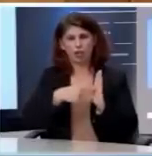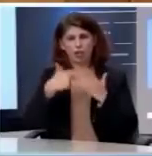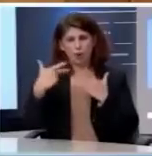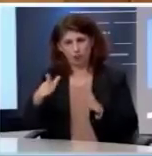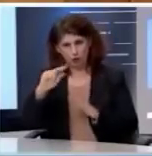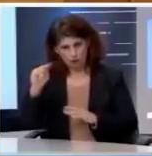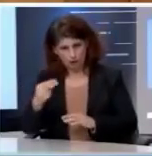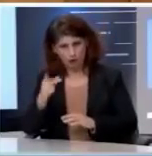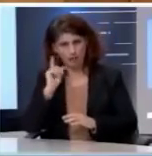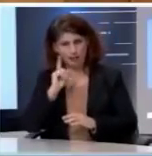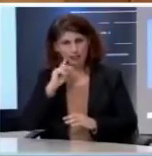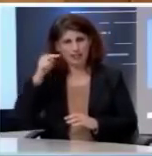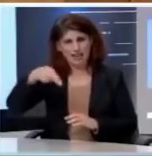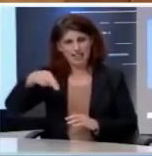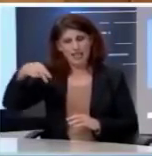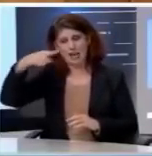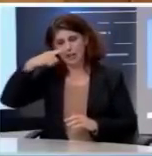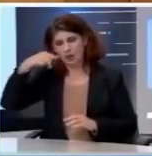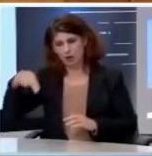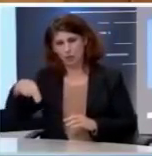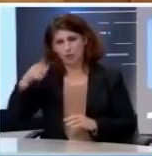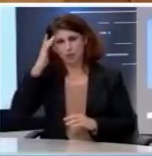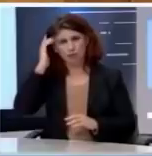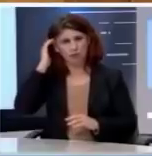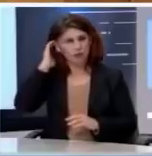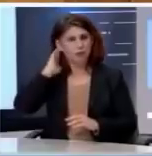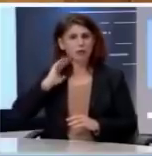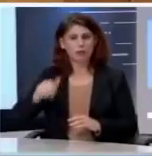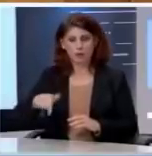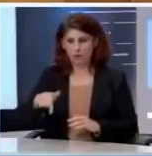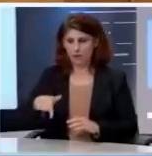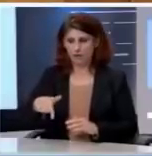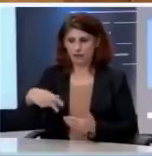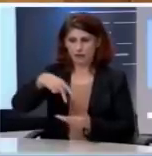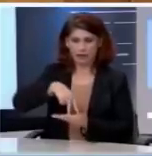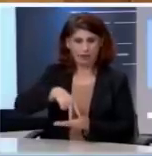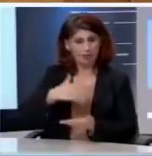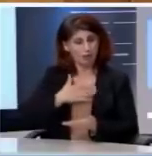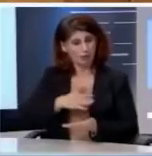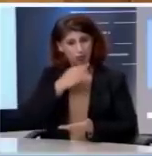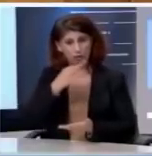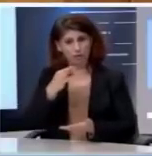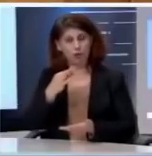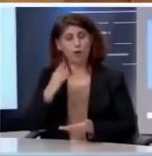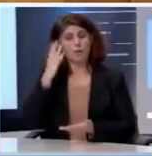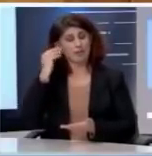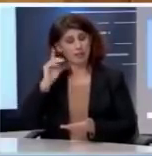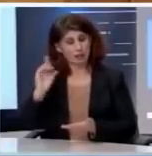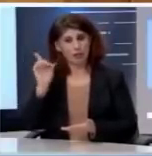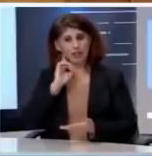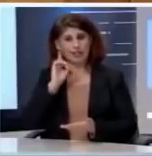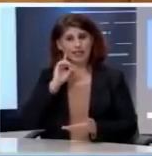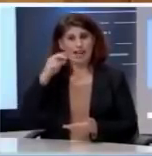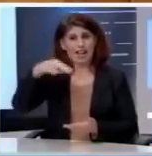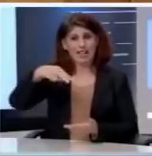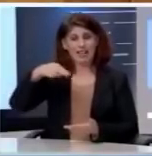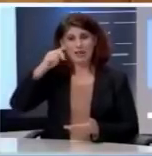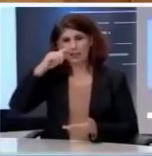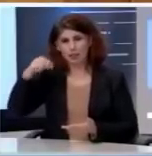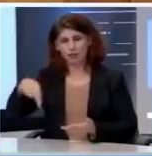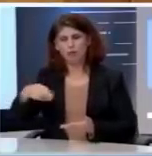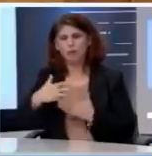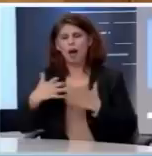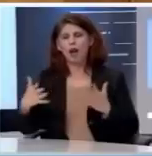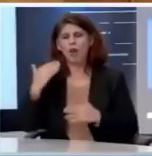2.800 ευρώ για την κυρία Λίνα Νικολοπούλου, για την οποία ήθελα να πω και εγώ από το βήμα αυτό και να μην το ξεχάσω. Η κυρία Λίνα Νικολοπούλου είναι ένα τεράστιο θύμα